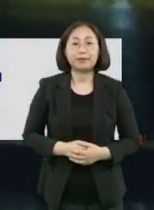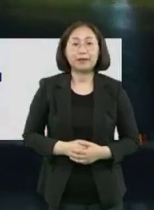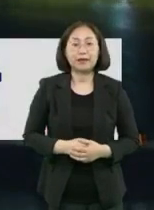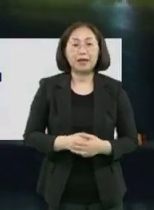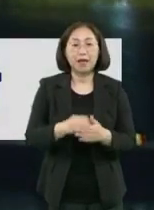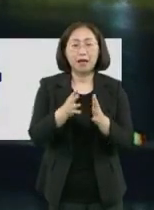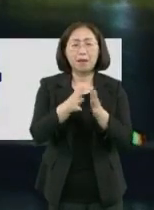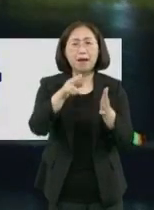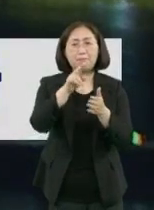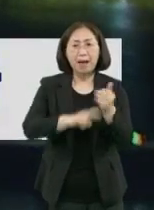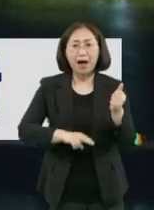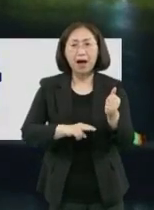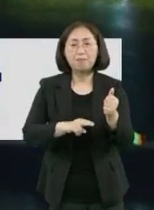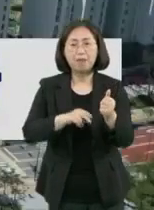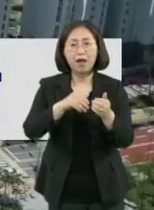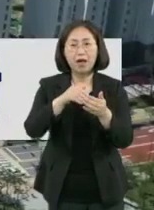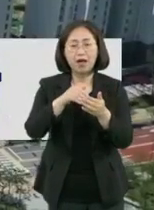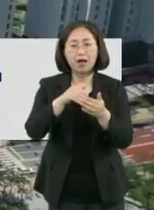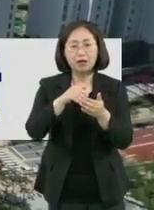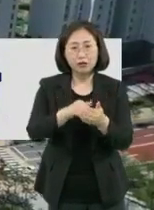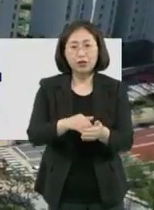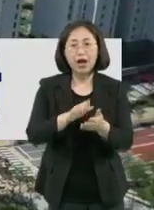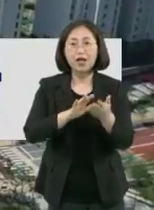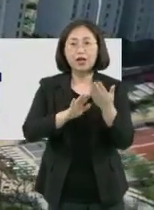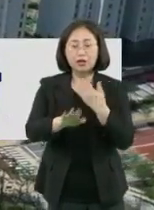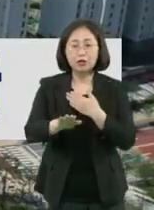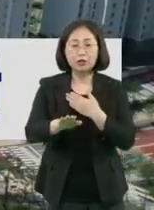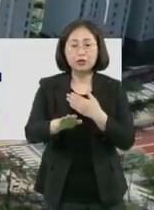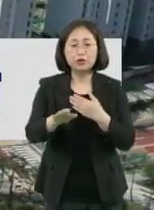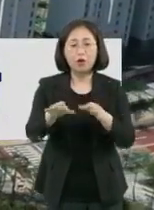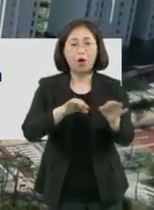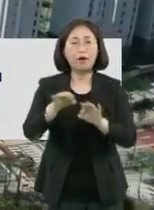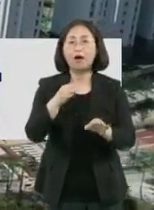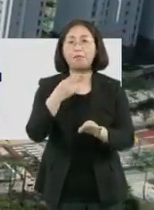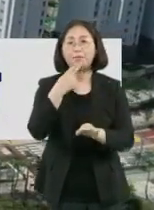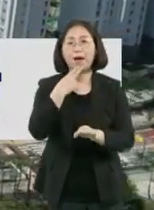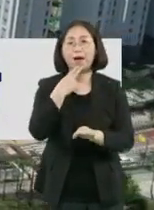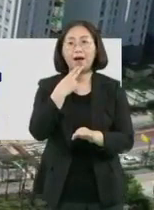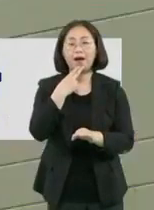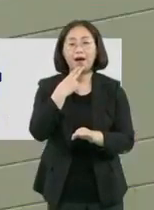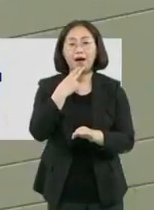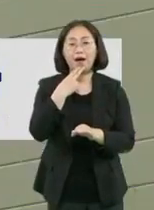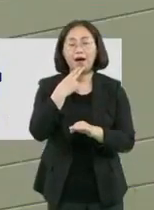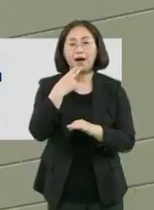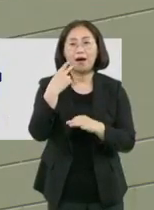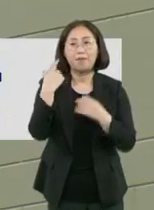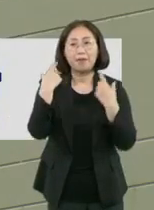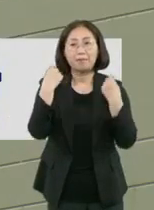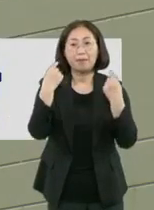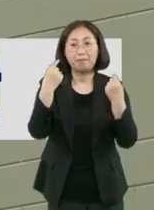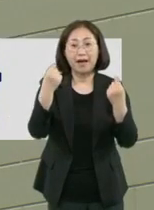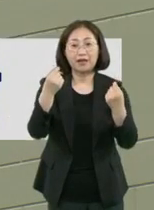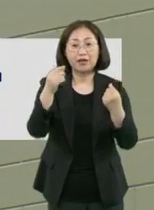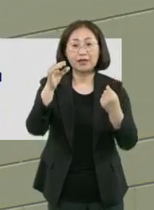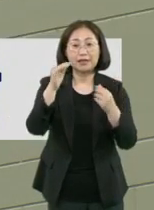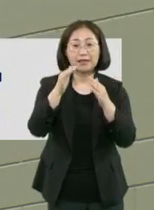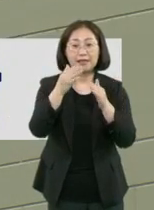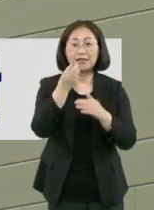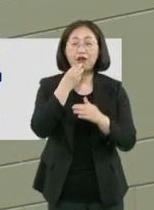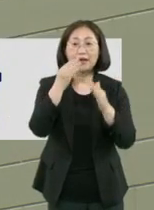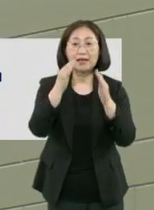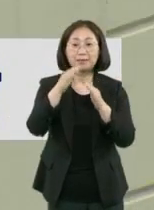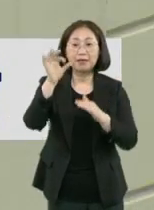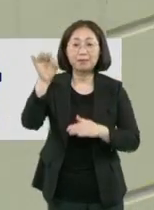양도세 중과 유예 이후 매물 적체, 거래 절벽 현상이 이어지면서 보합세를 유지하던 서울의 집값이 이번 주